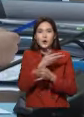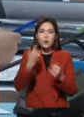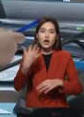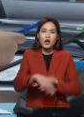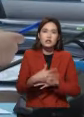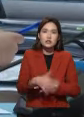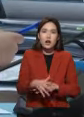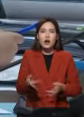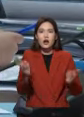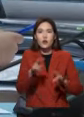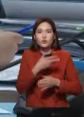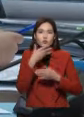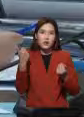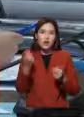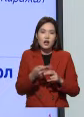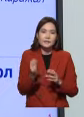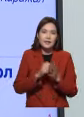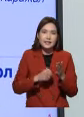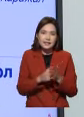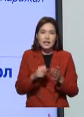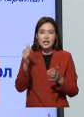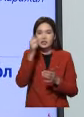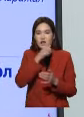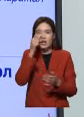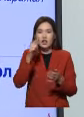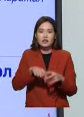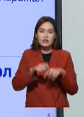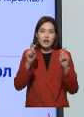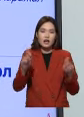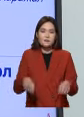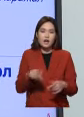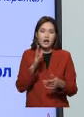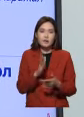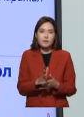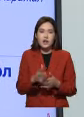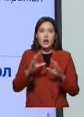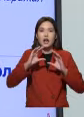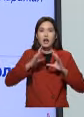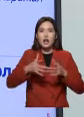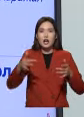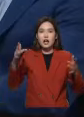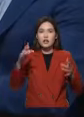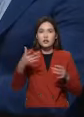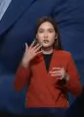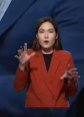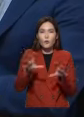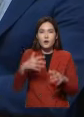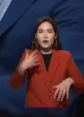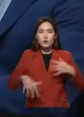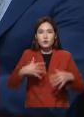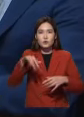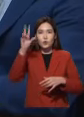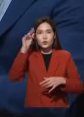адам жоғалады, із-түссіз кеткендерді табу қиынға соғады дейді аймақ басшысы. Ғаламтор желісінің нашарлығынан мектептерді